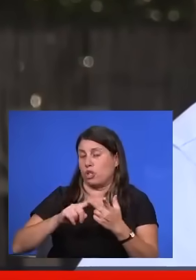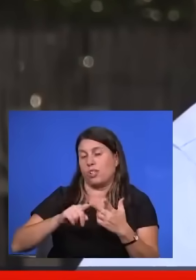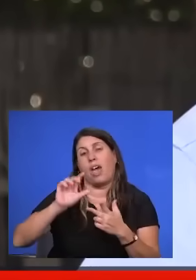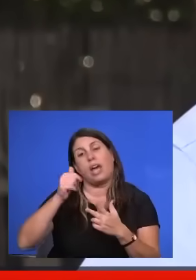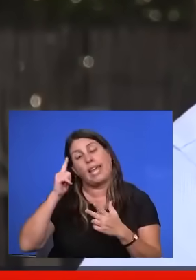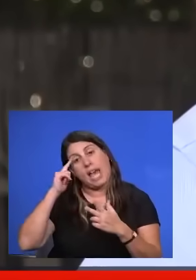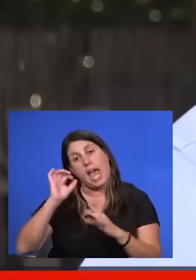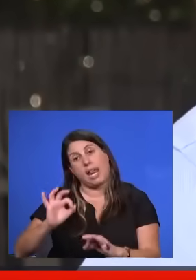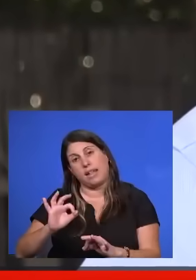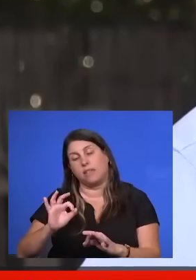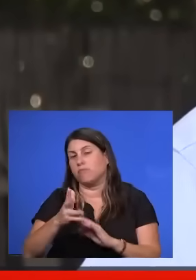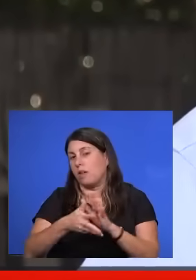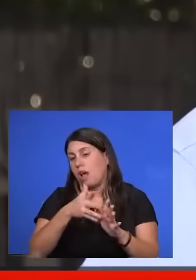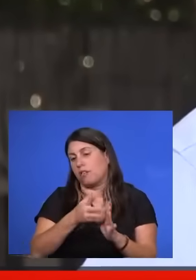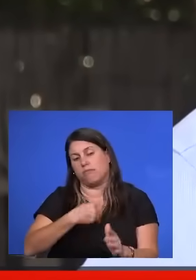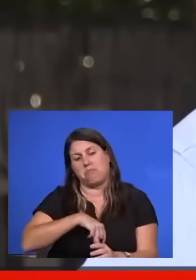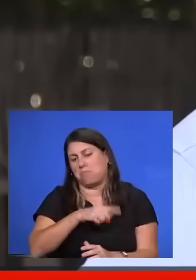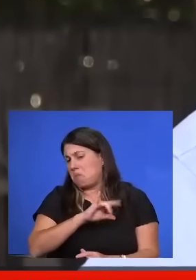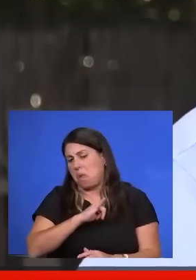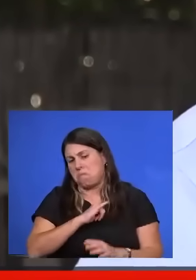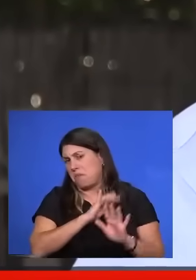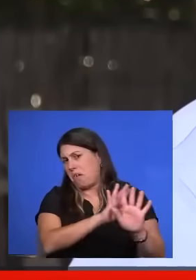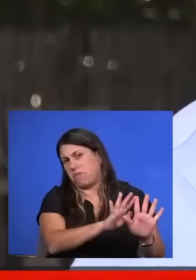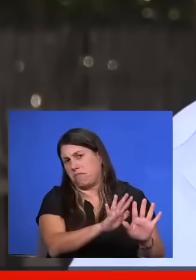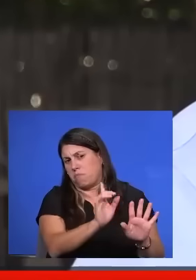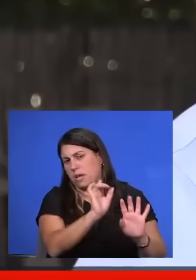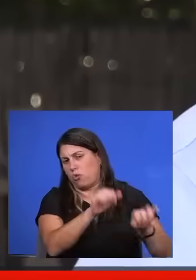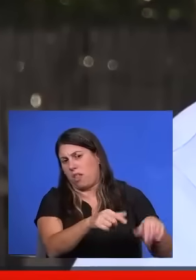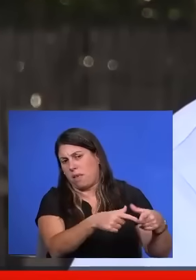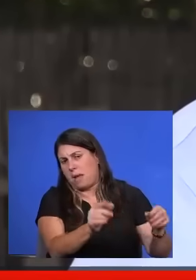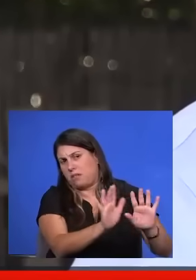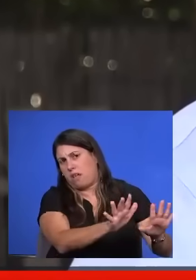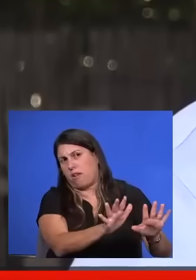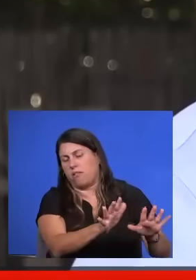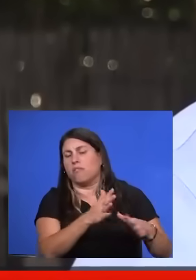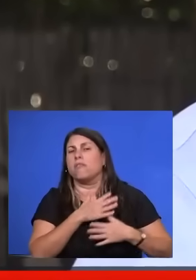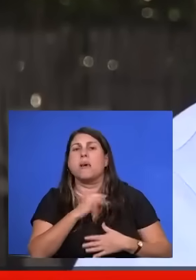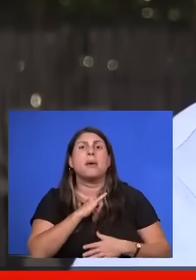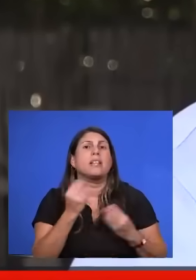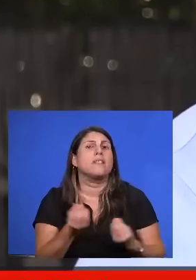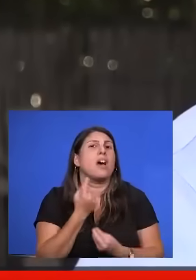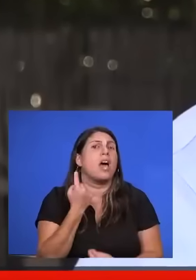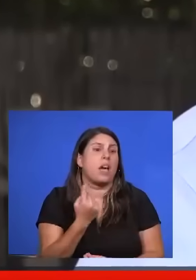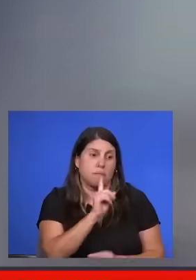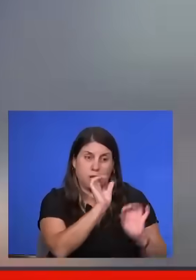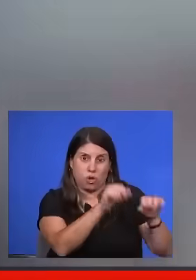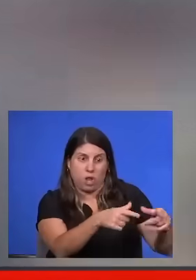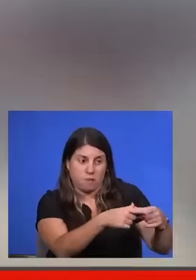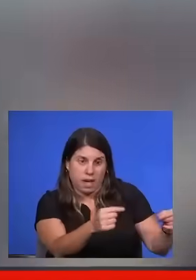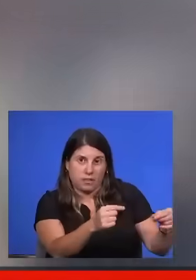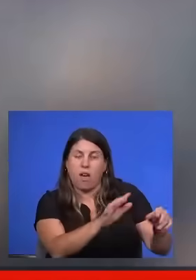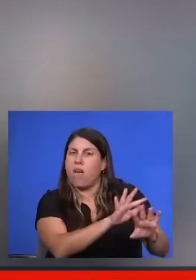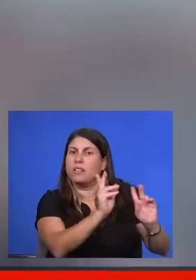להגיד, אנחנו לא מעניין אותנו מי שולט בעזה. אותנו מעניין רק דבר אחד, שמי ששולט בעזה אין לו יכולות צבאיות.